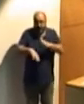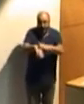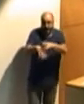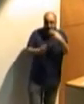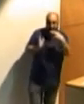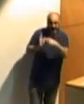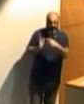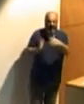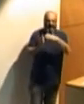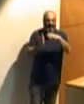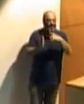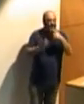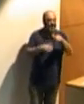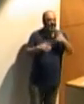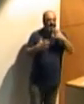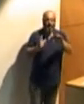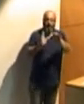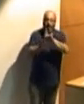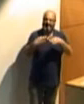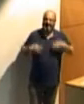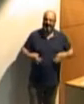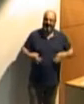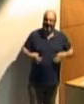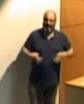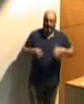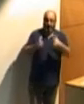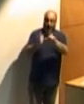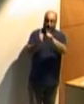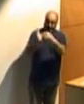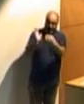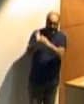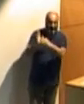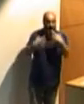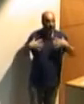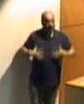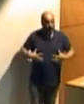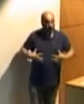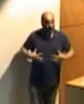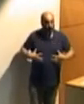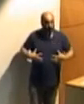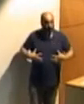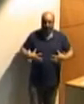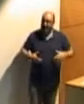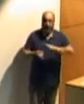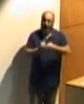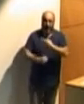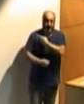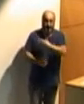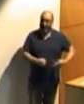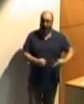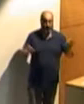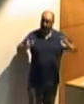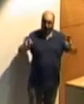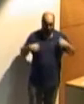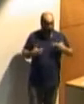l'article 16 du code civil le rôle de lire le relire qui signifie bien que le corps n'est pas obligé de patrimonialisation nous avons droit